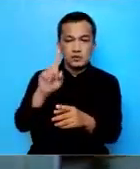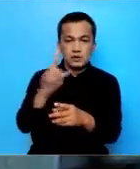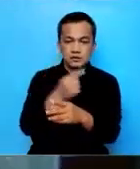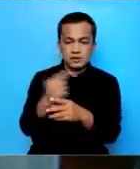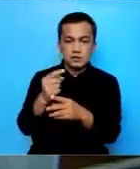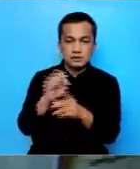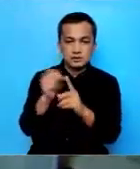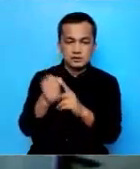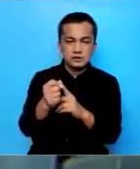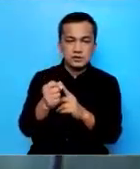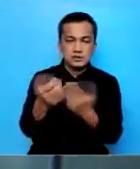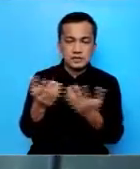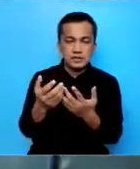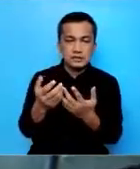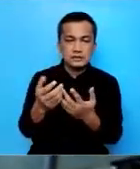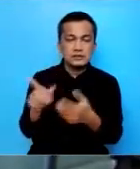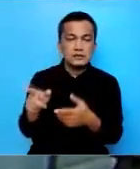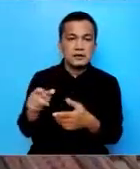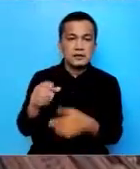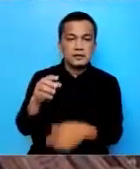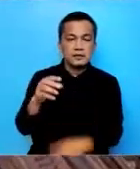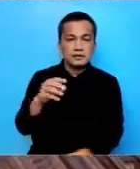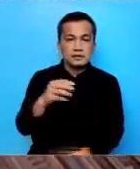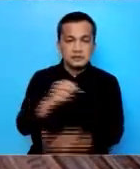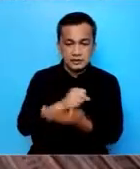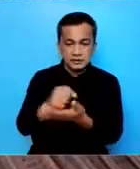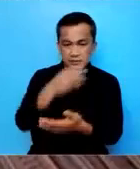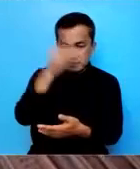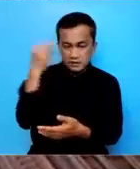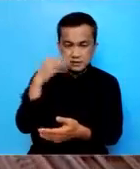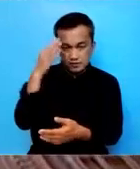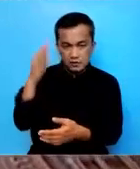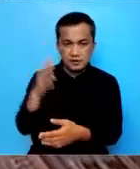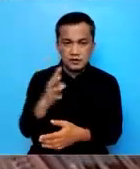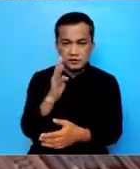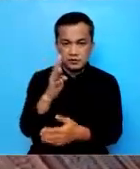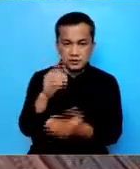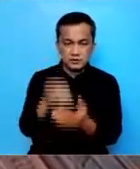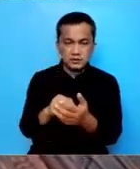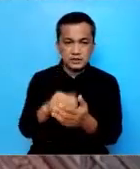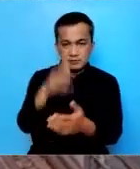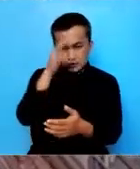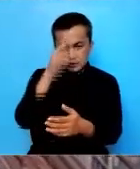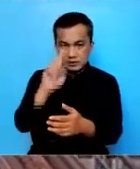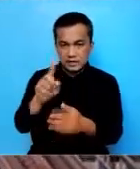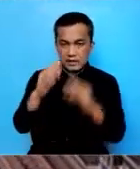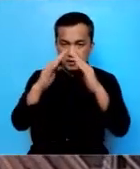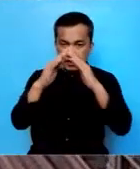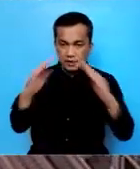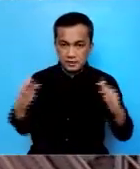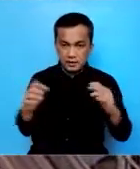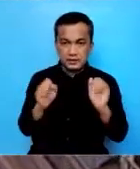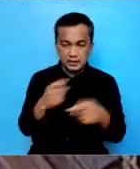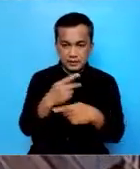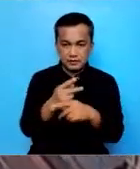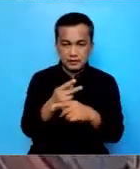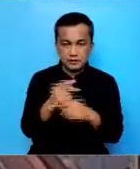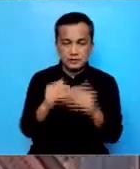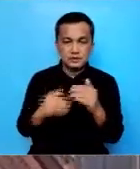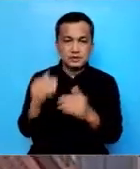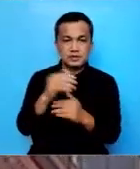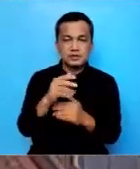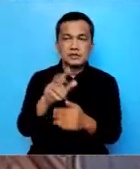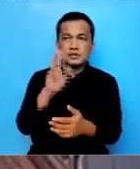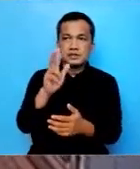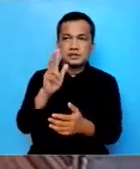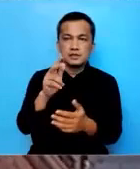ito sa Santa Maria, Bulacan. Mahigit 40,000 manok ang laman nitong isang house. Kaya nito makapag-produce ng mahigit 30,000